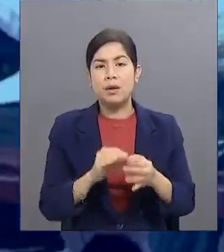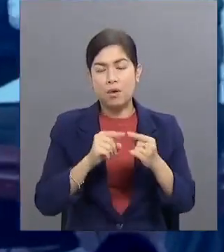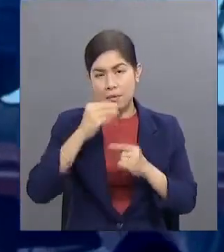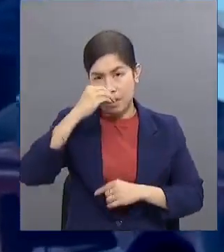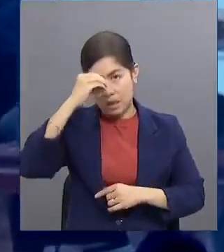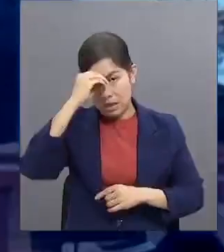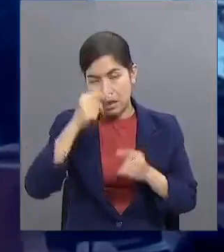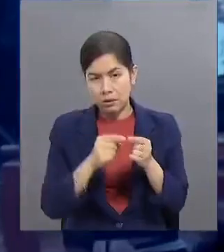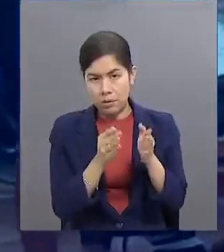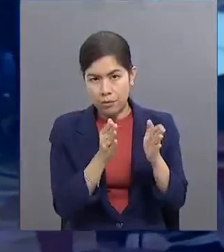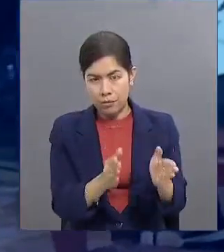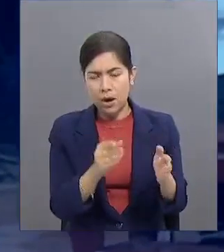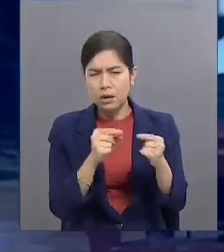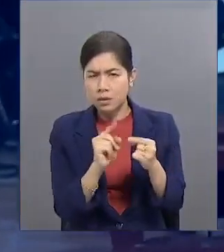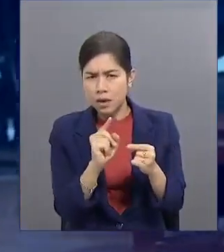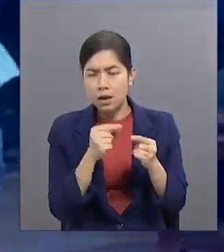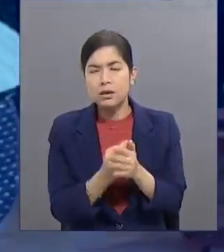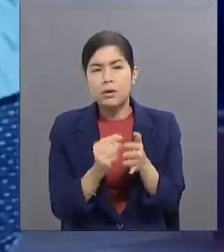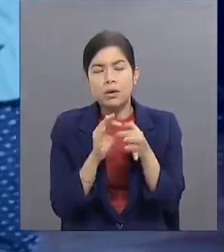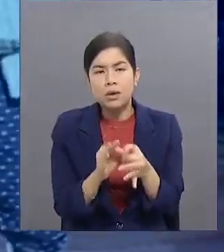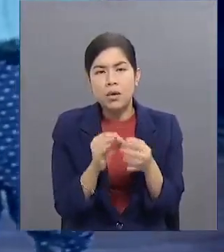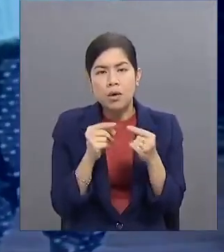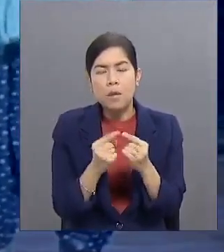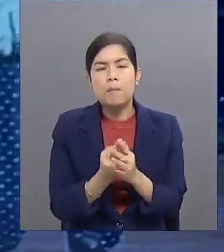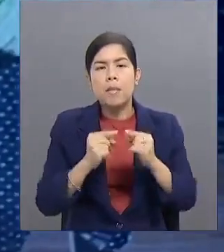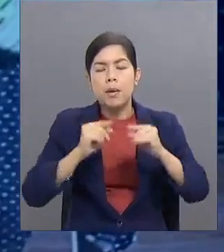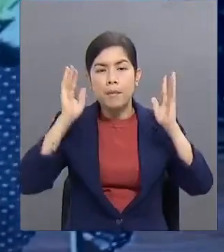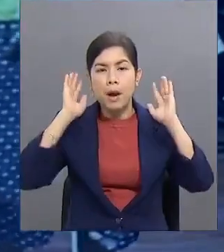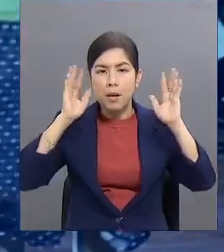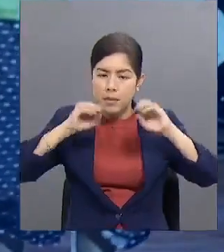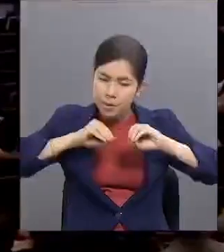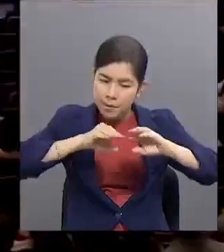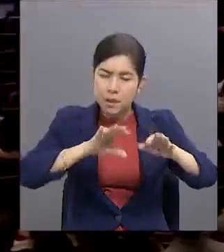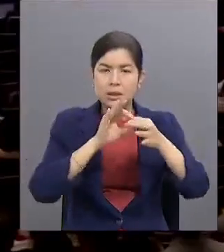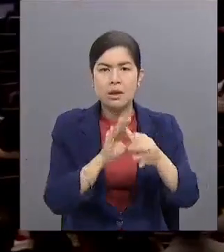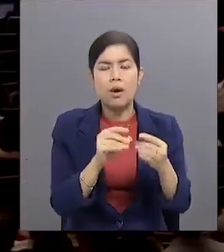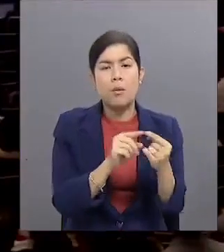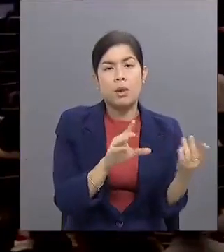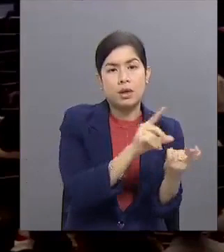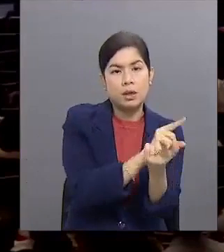มนุษยวิทยาอันเป็นประโยชน์ต่อการเผยแพร่ความรู้ทางวัฒนธรรมไปกับความบันเทิง